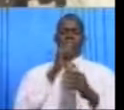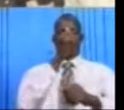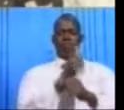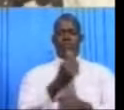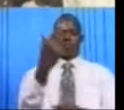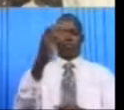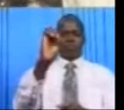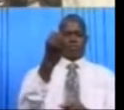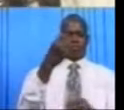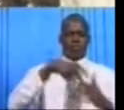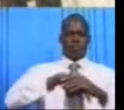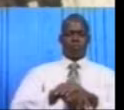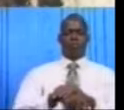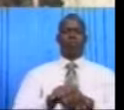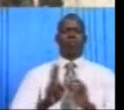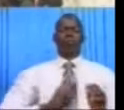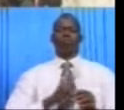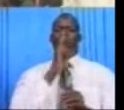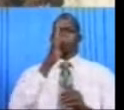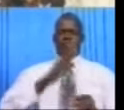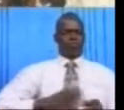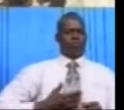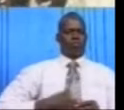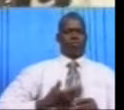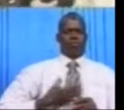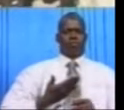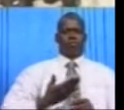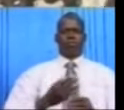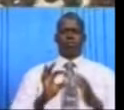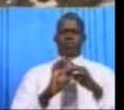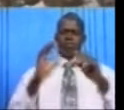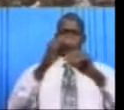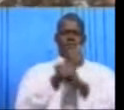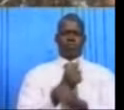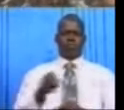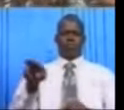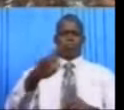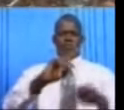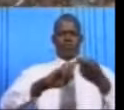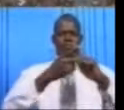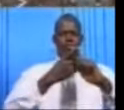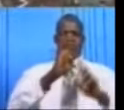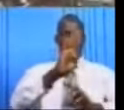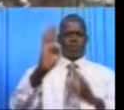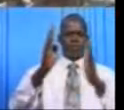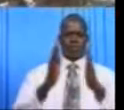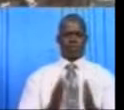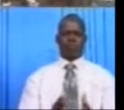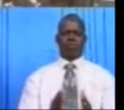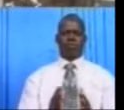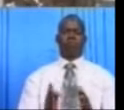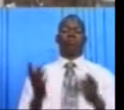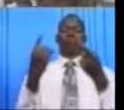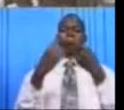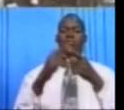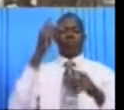Thion. Et on est très heureux de ça, mais on est surtout très heureux de prendre votre amitié, l'amitié des Burkinabés de Thion. Quand on voit